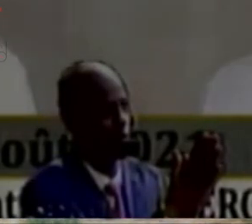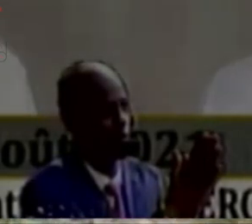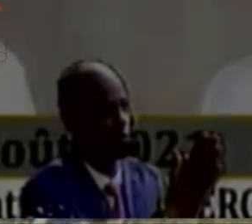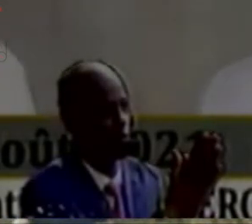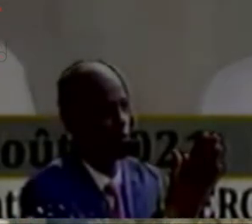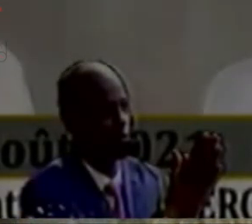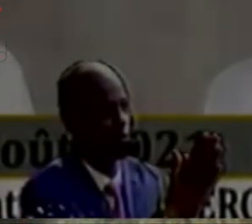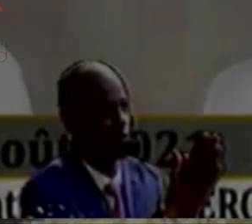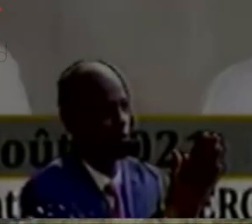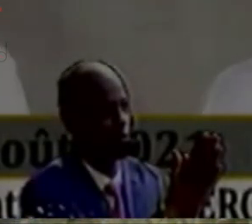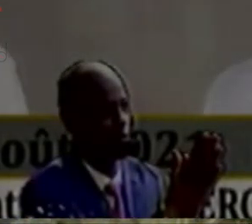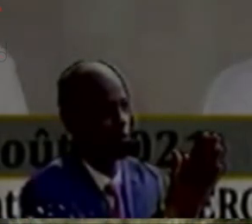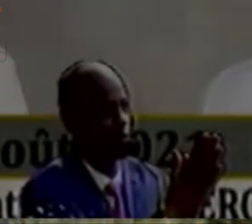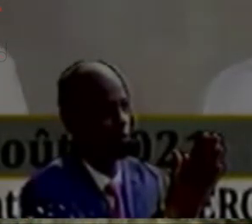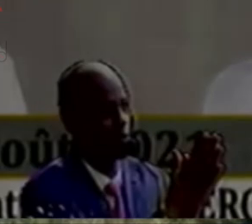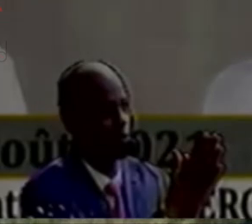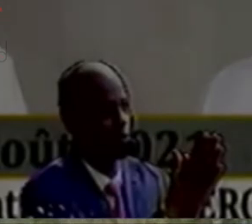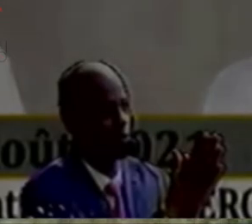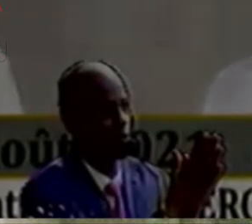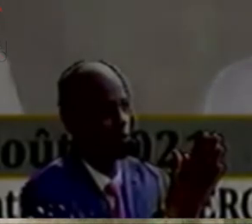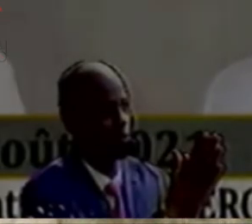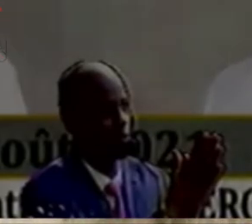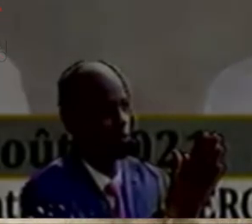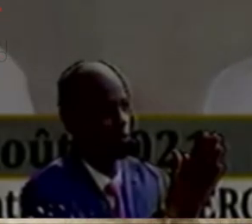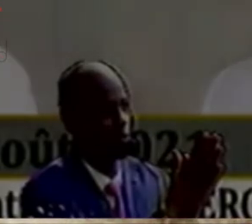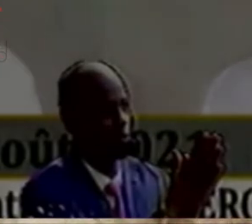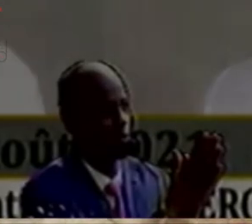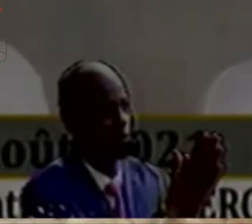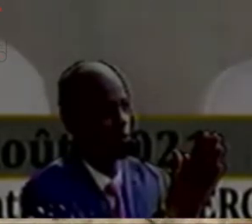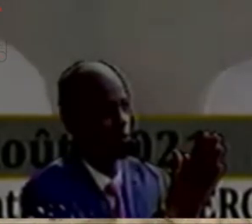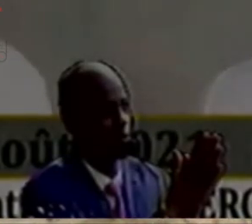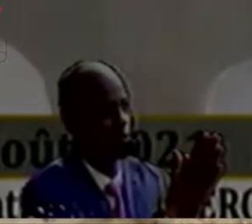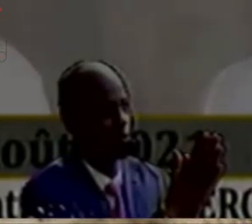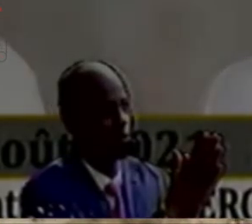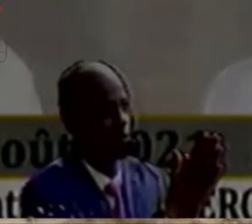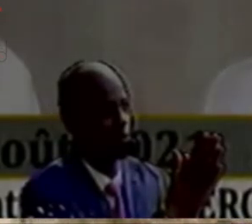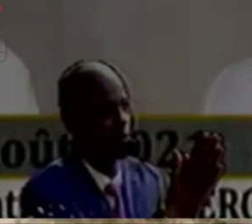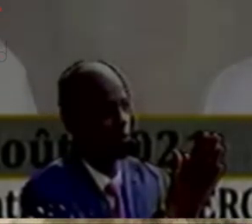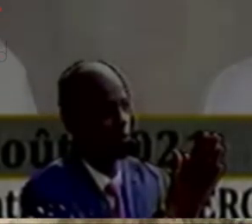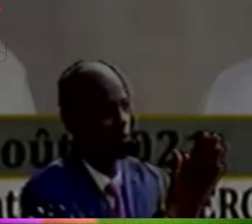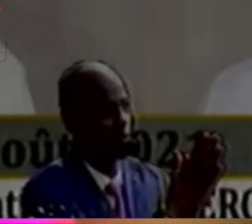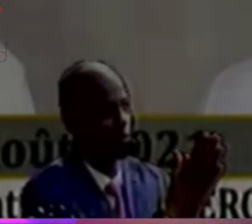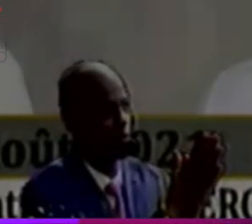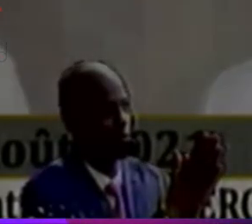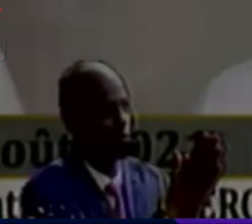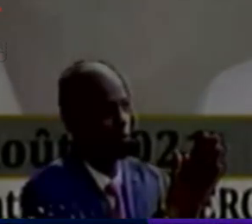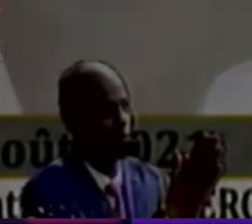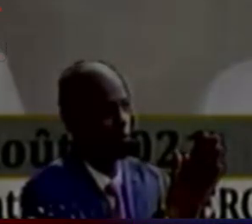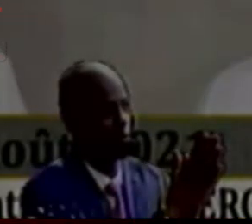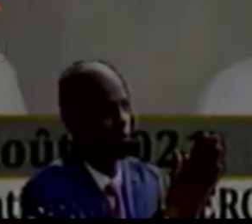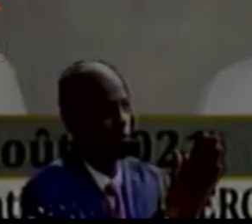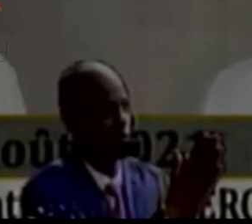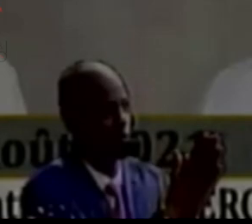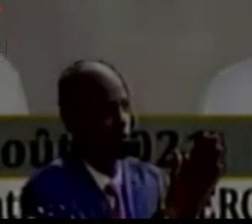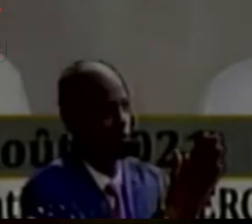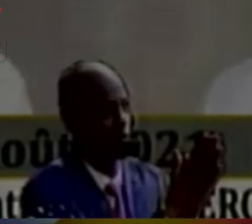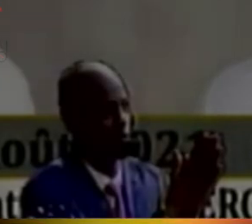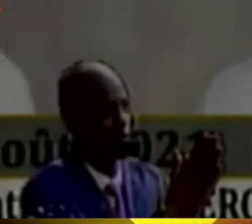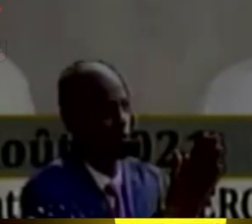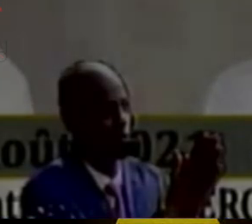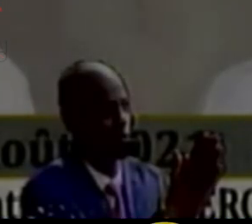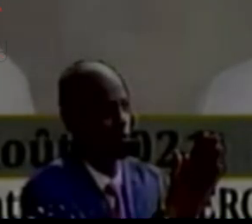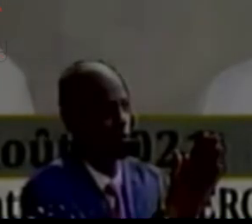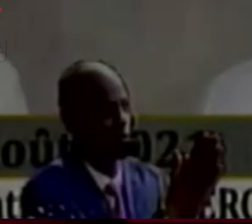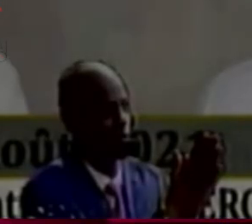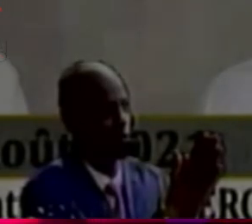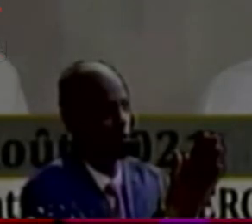collecter, que nous avons gagné une liste complète avec que nous finissons collecter. Et ensuite, pour les collègues que nous avons, nous pouvons partager avec nous pour que le public la